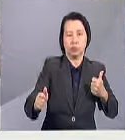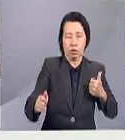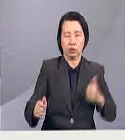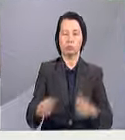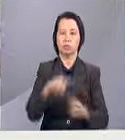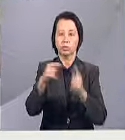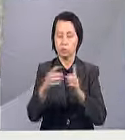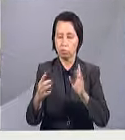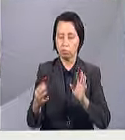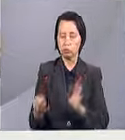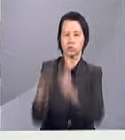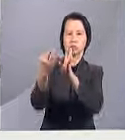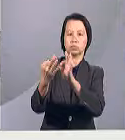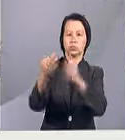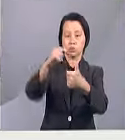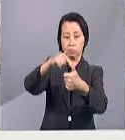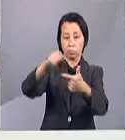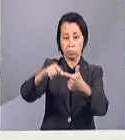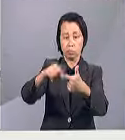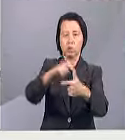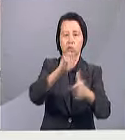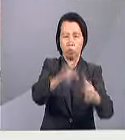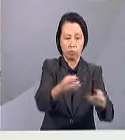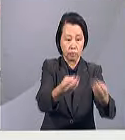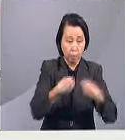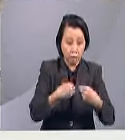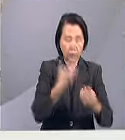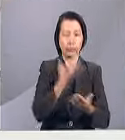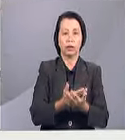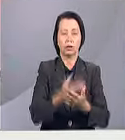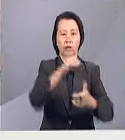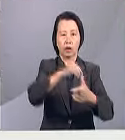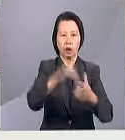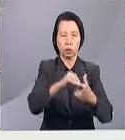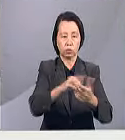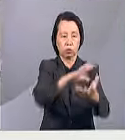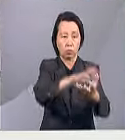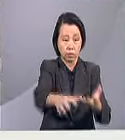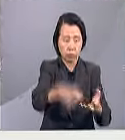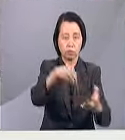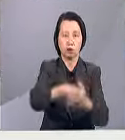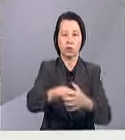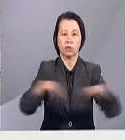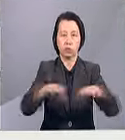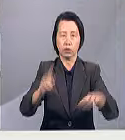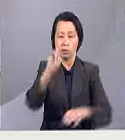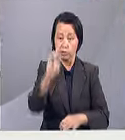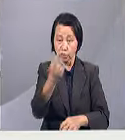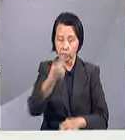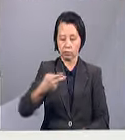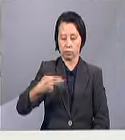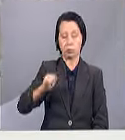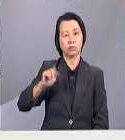Apabila bertembung dua keadaan, iaitu yang boleh mendatangkan kebaikan atau kerosakan dalam melakukan sesuatu